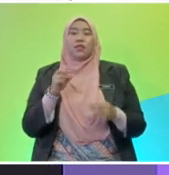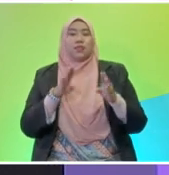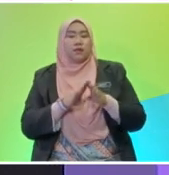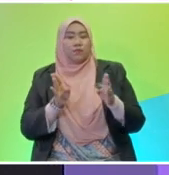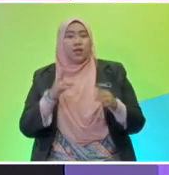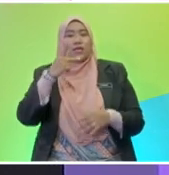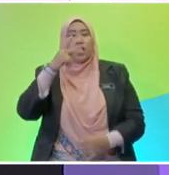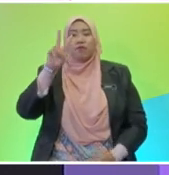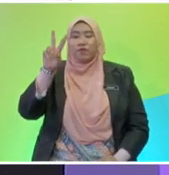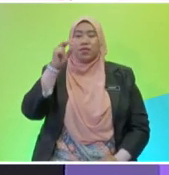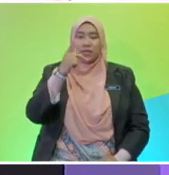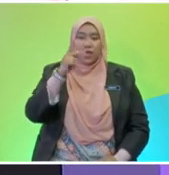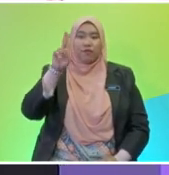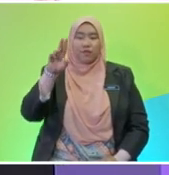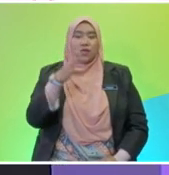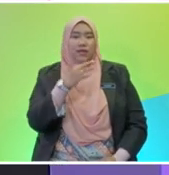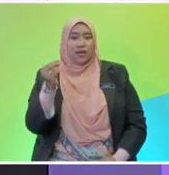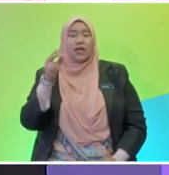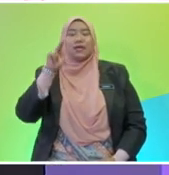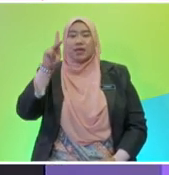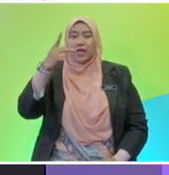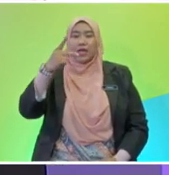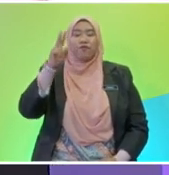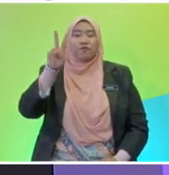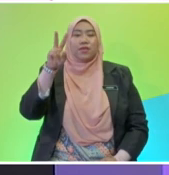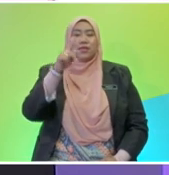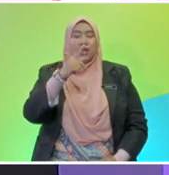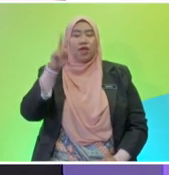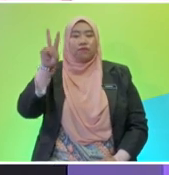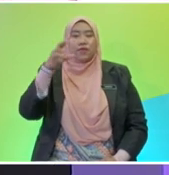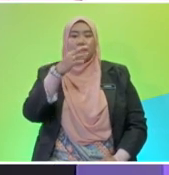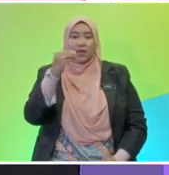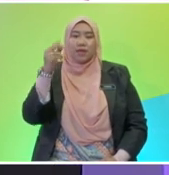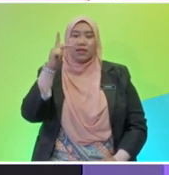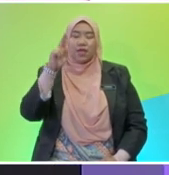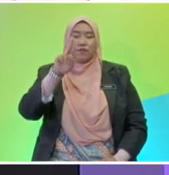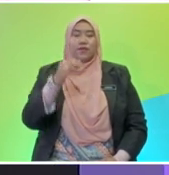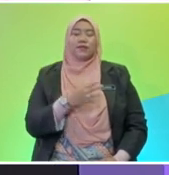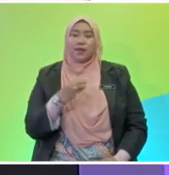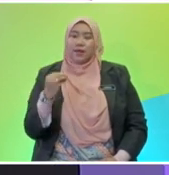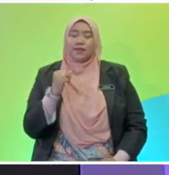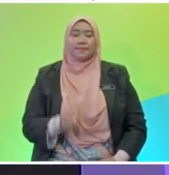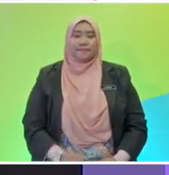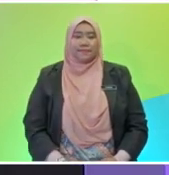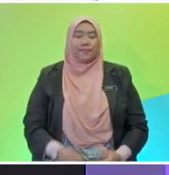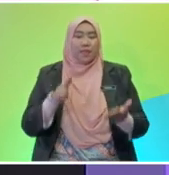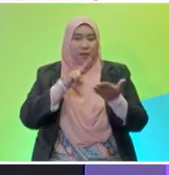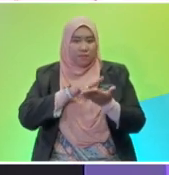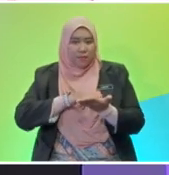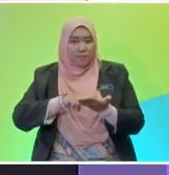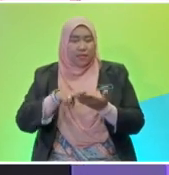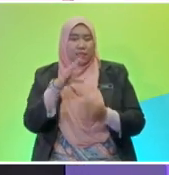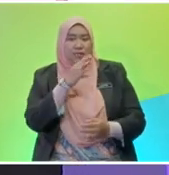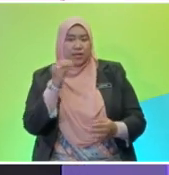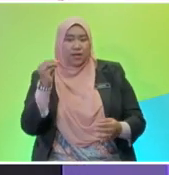kevin-kebi dan juga Kevin Kevin dan selain itu juga kita akan belajar membaca dan